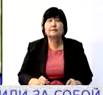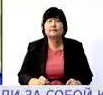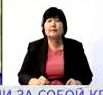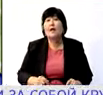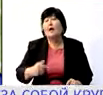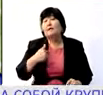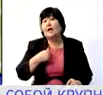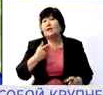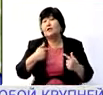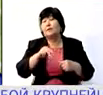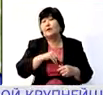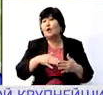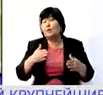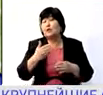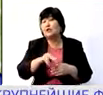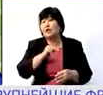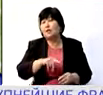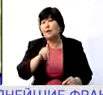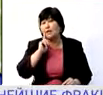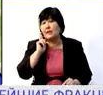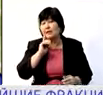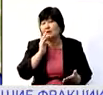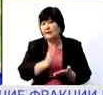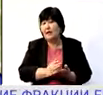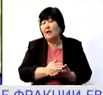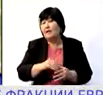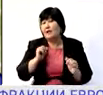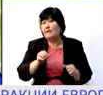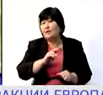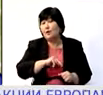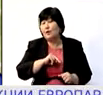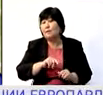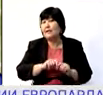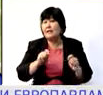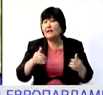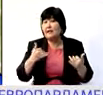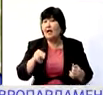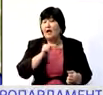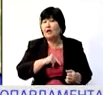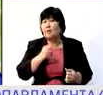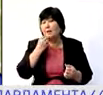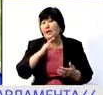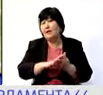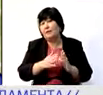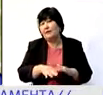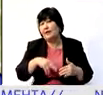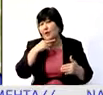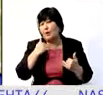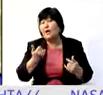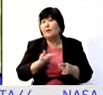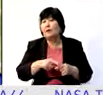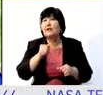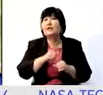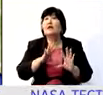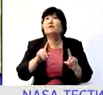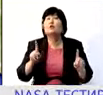В нашем коллективе большую часть работников составляет молодежь. Невозможно работать, не создавая для работников благоприятные условия. Поэтому мы делаем